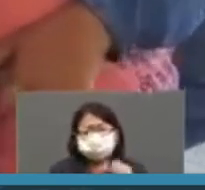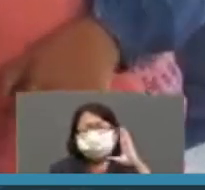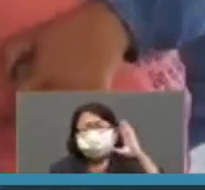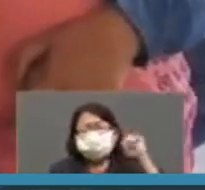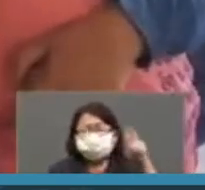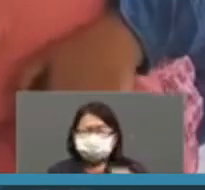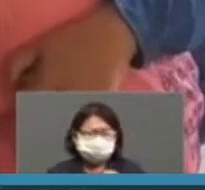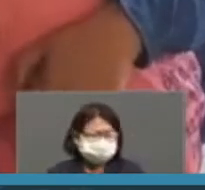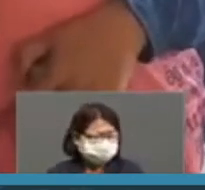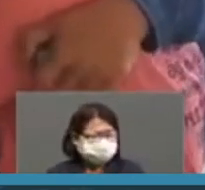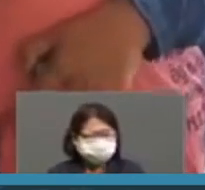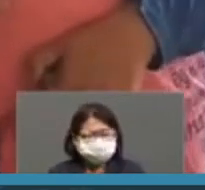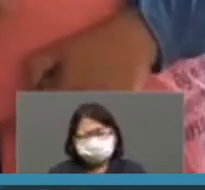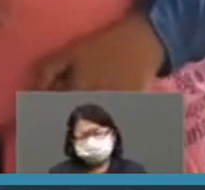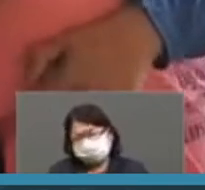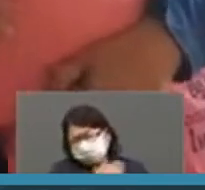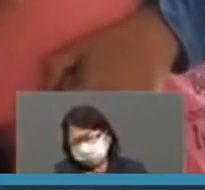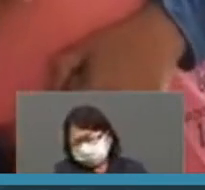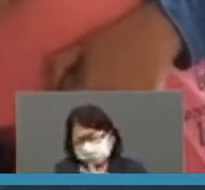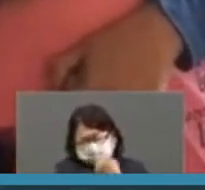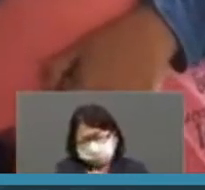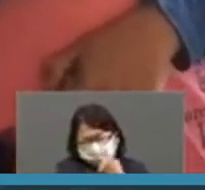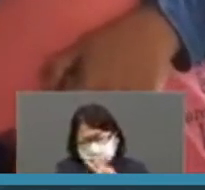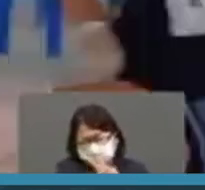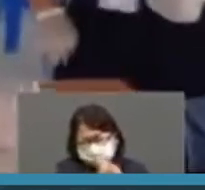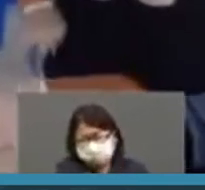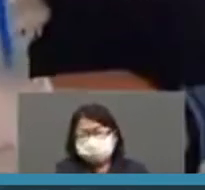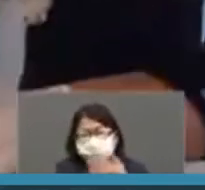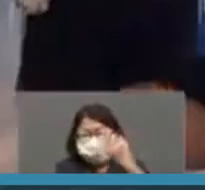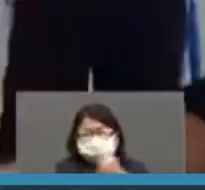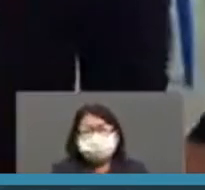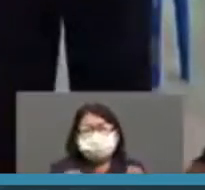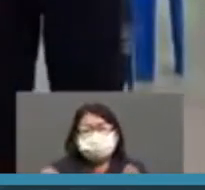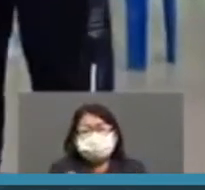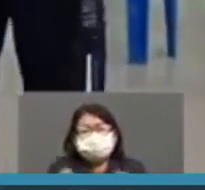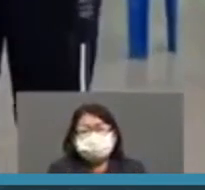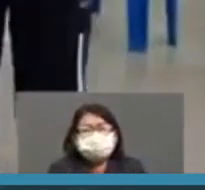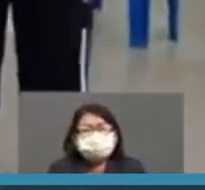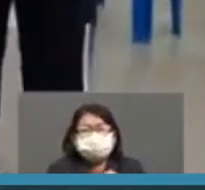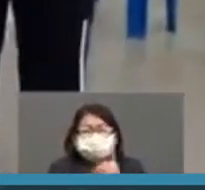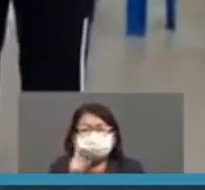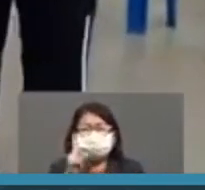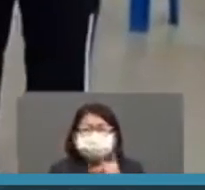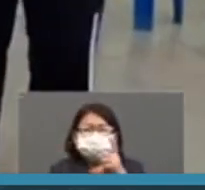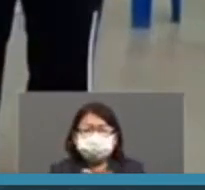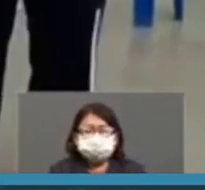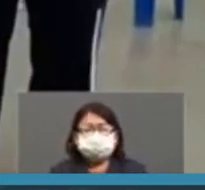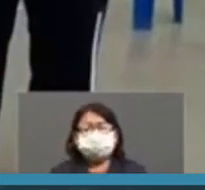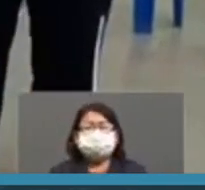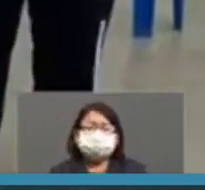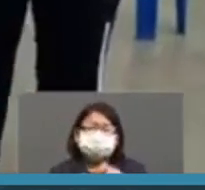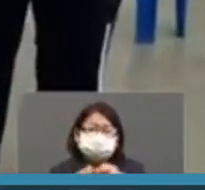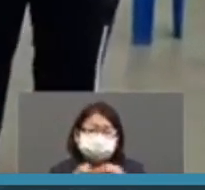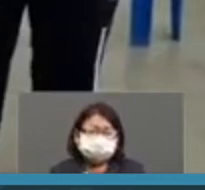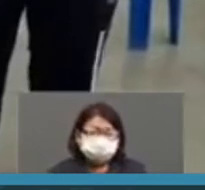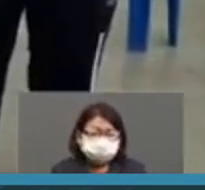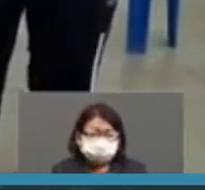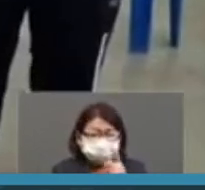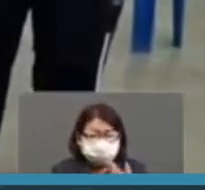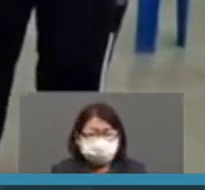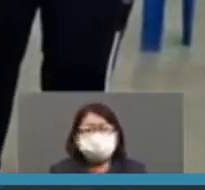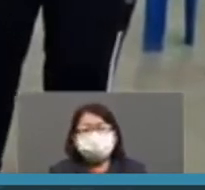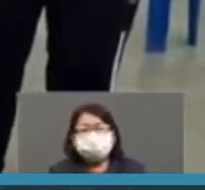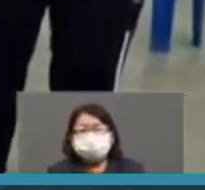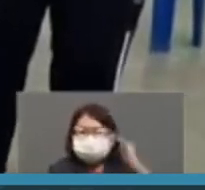จากการตรวจสอบทราบว่าผู้ก่อเหตุเป็นอดีตข้าราชการตำรวจและถูกให้ออกจากราชการไว้ก่อนตั้งแต่เดือนมกราค